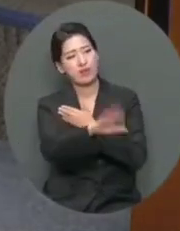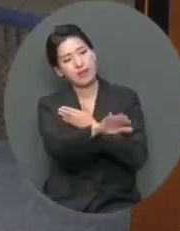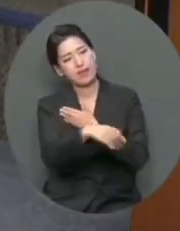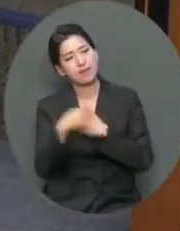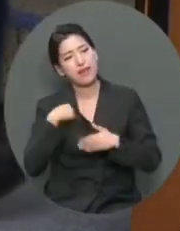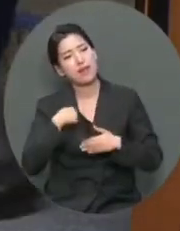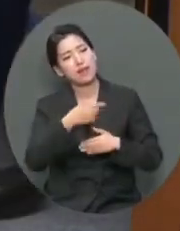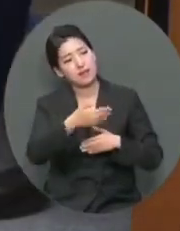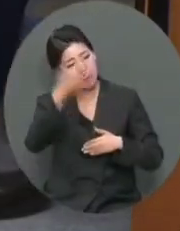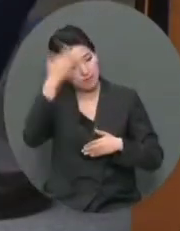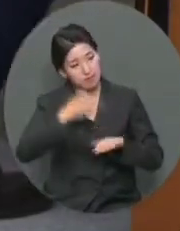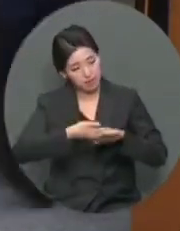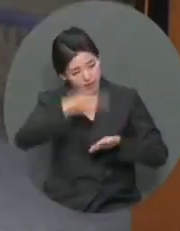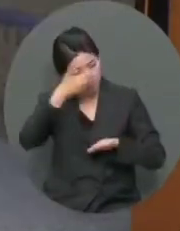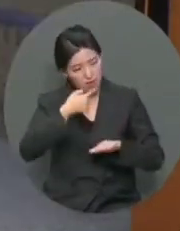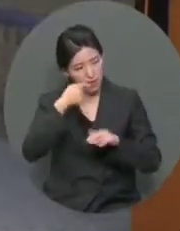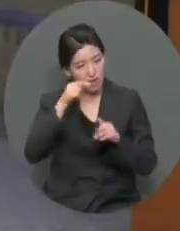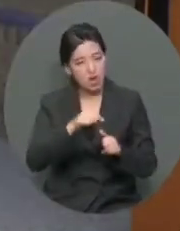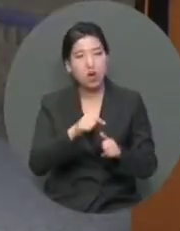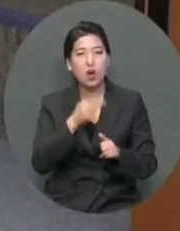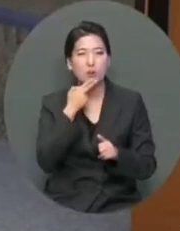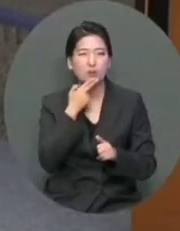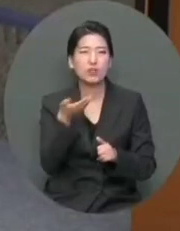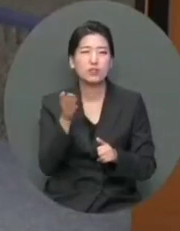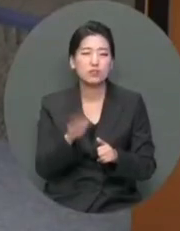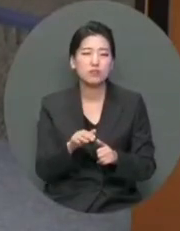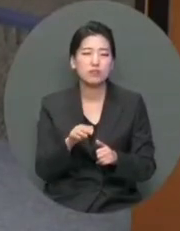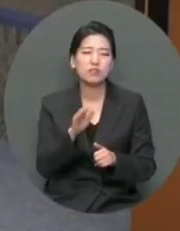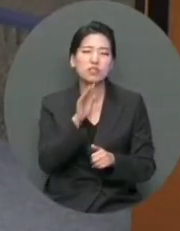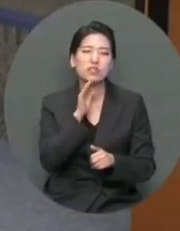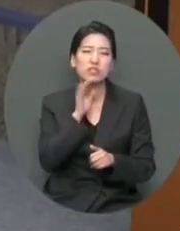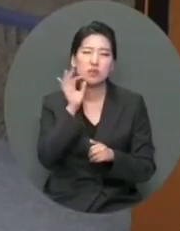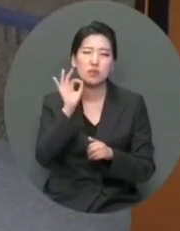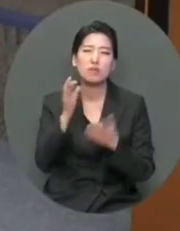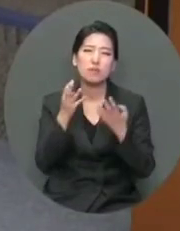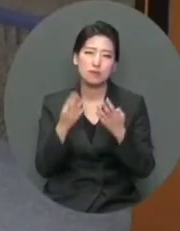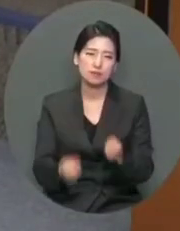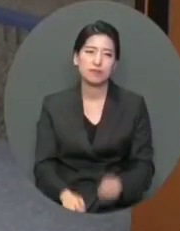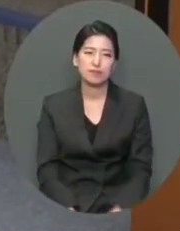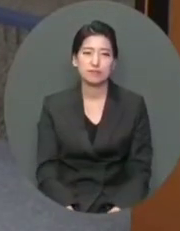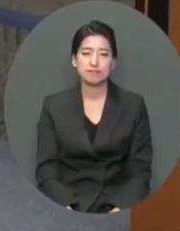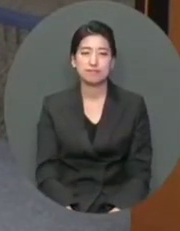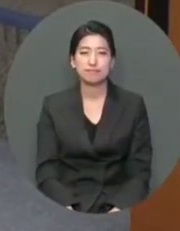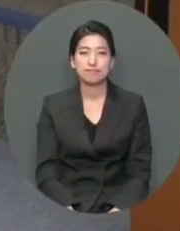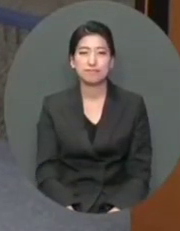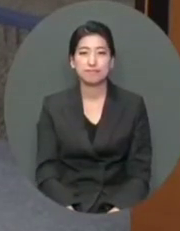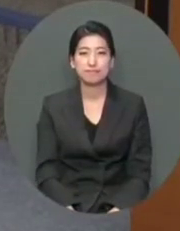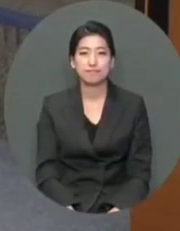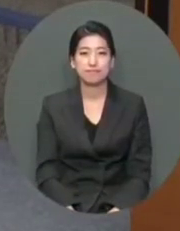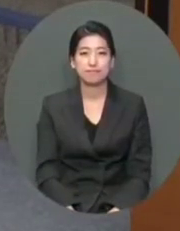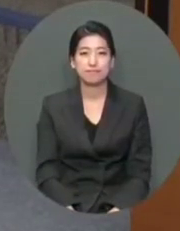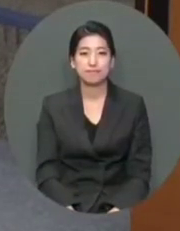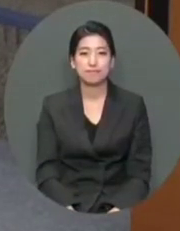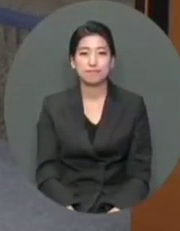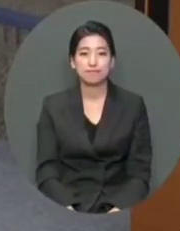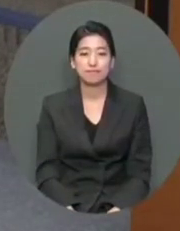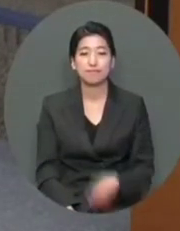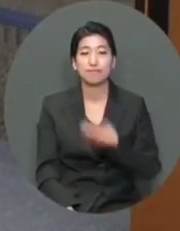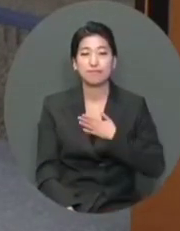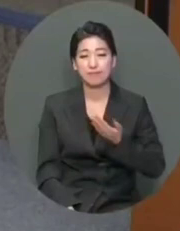좋겠고요. 제가 6년 전에 아까 저 뒤에 앉아서 김명수 대법원장 후보자의 청문회를